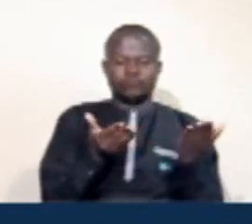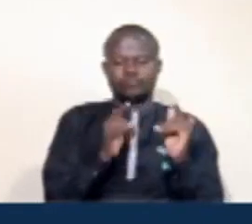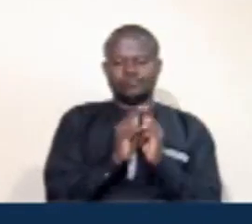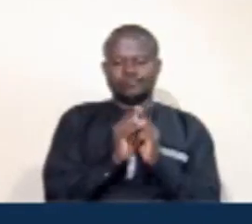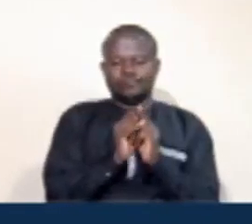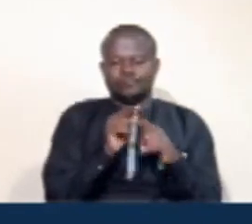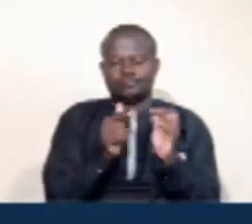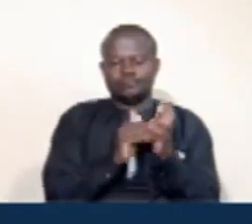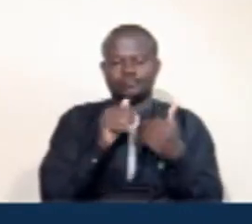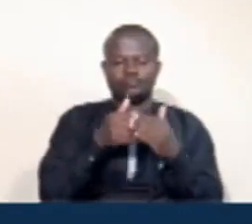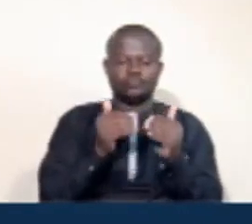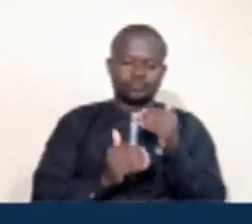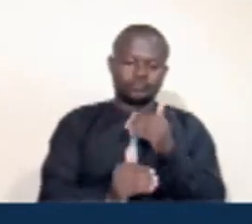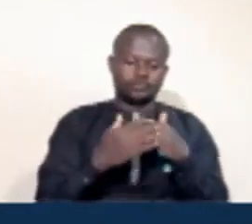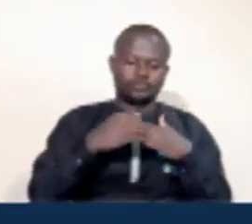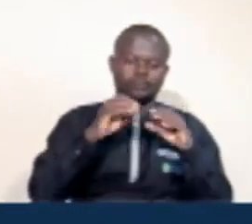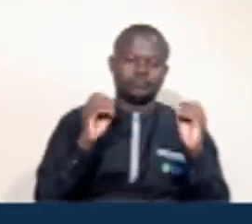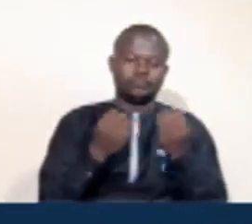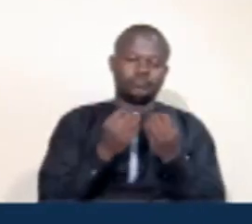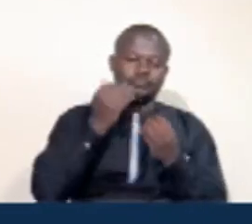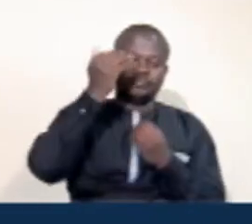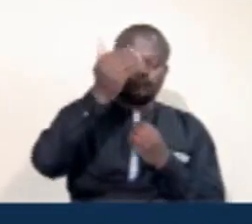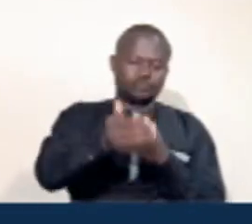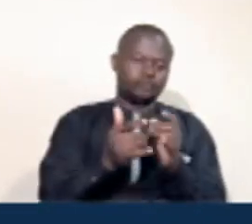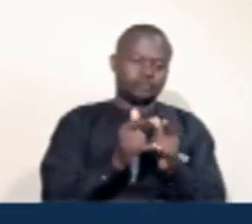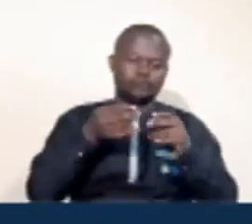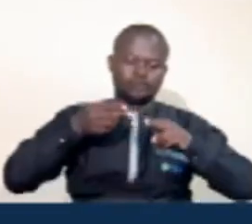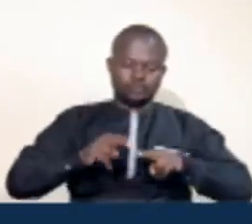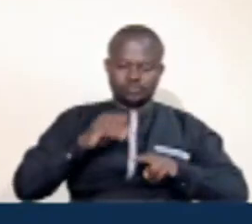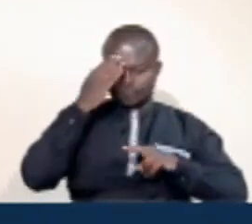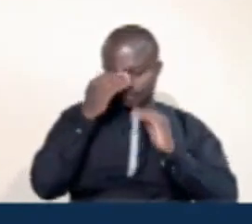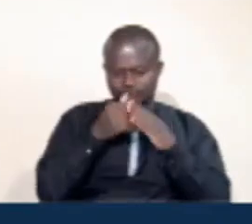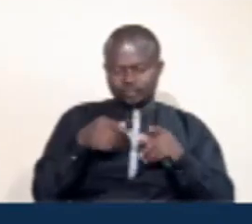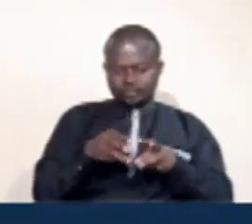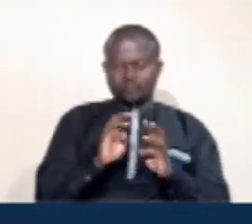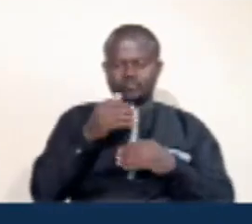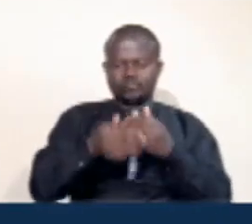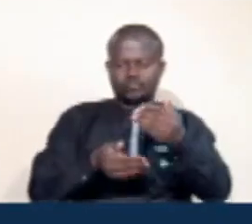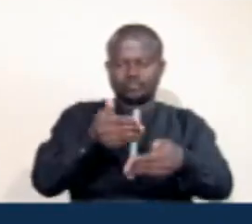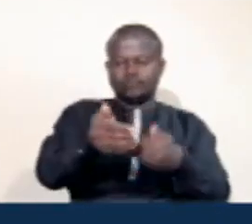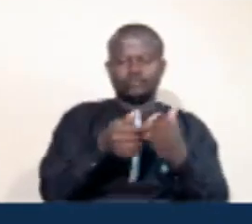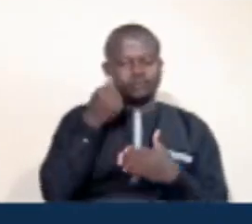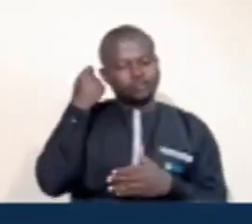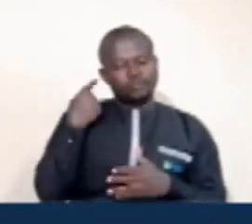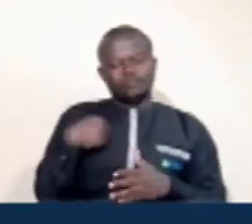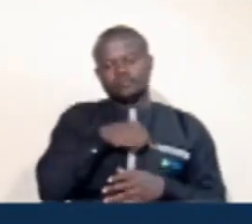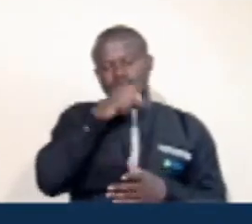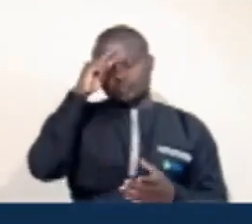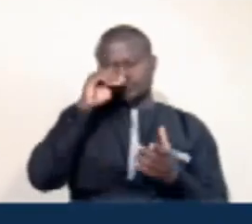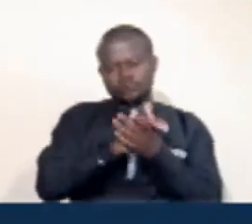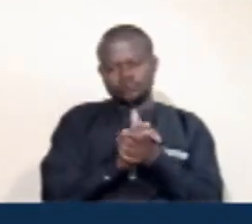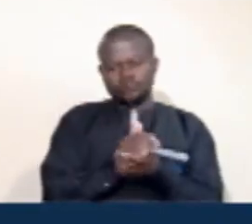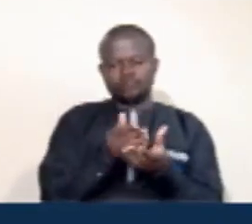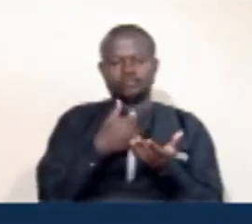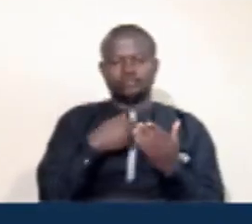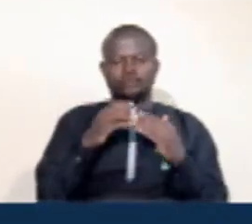inama ariko kikazanayobora n'uwo muryango nyuma yaho inama ibereye kuko nuko bigenda bikurikirana urumva yuko ari icyizere